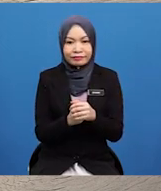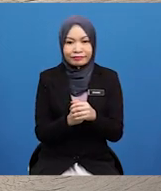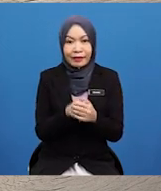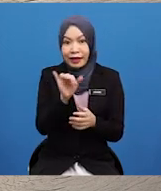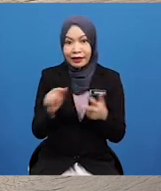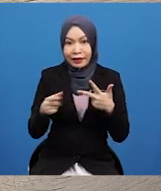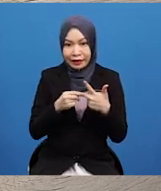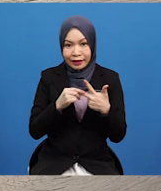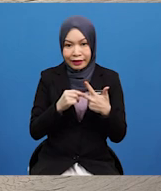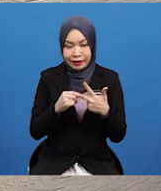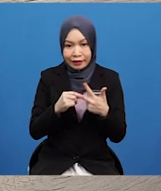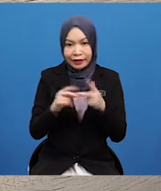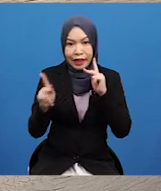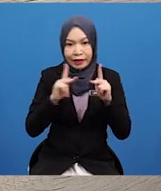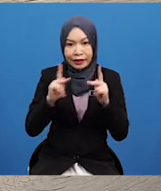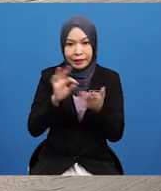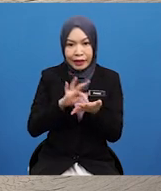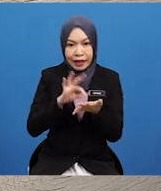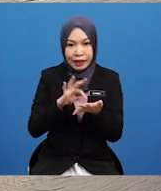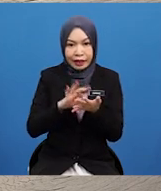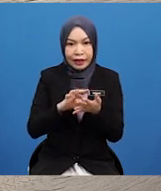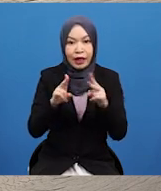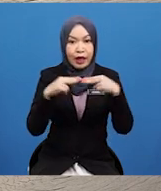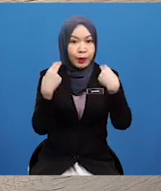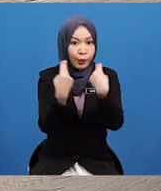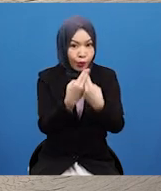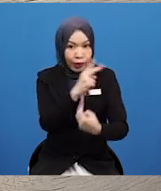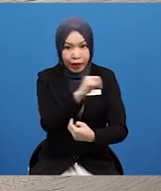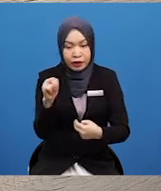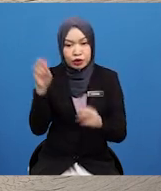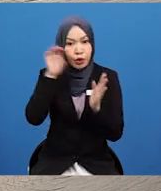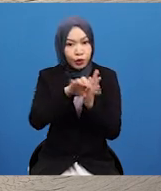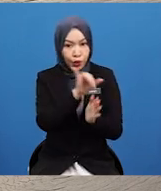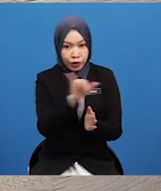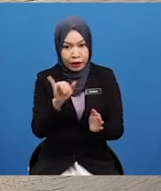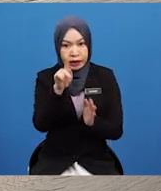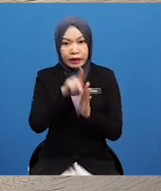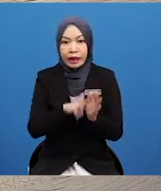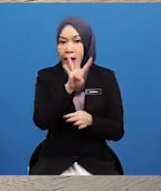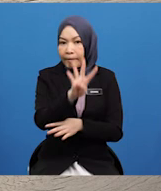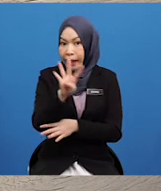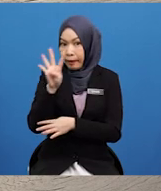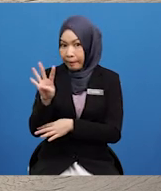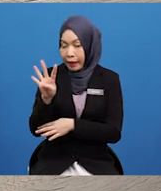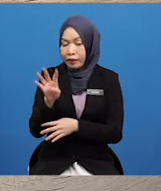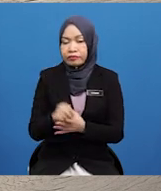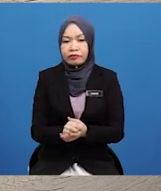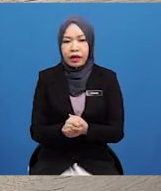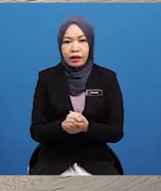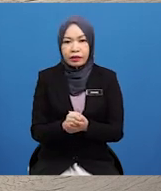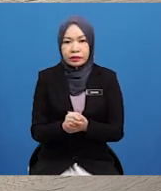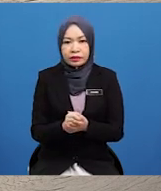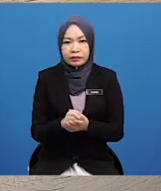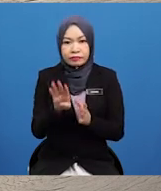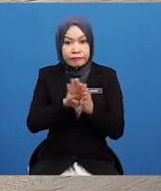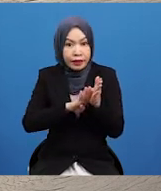kata bilangan himpunan. Contohnya, keempat-empat, berminggu-minggu, berbakul-bakul,